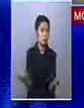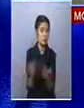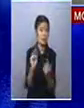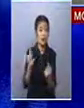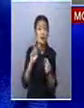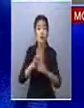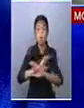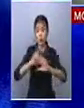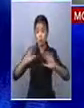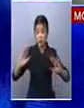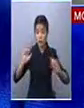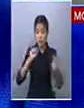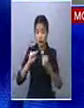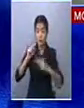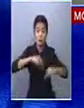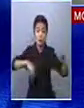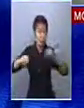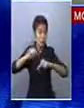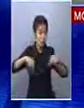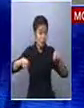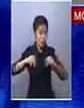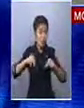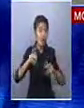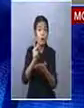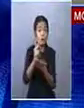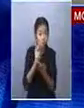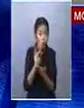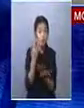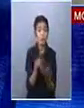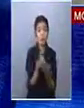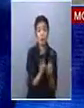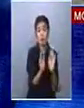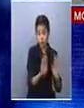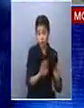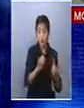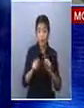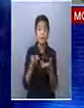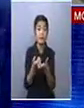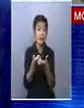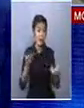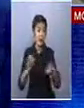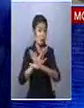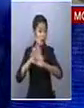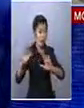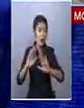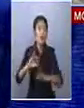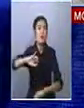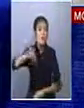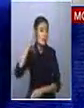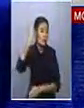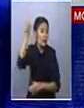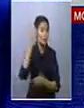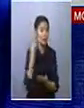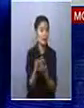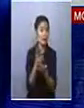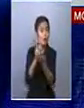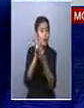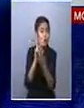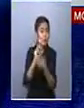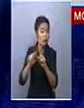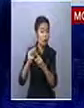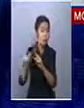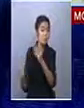การควบคุมอัตราสัดส่วนสินเชื่อต่อเงินฝากทำให้มีโอกาสเนี่ยในการปล่อยสินเชื่อได้อีกเยอะนะครับซึ่งตรงนี้เนี่ยก็จะเป็น2กลุ่มที่เ